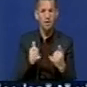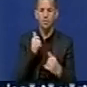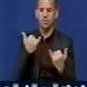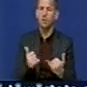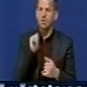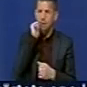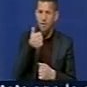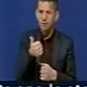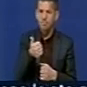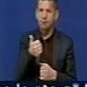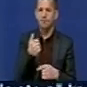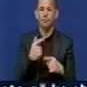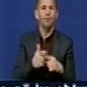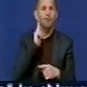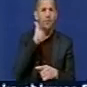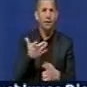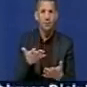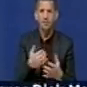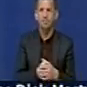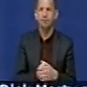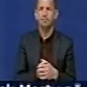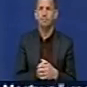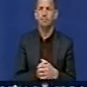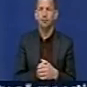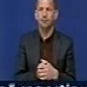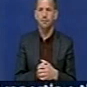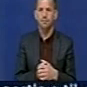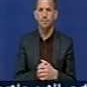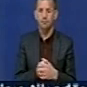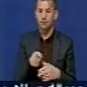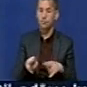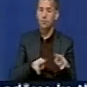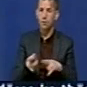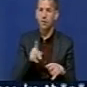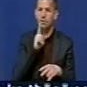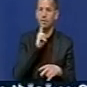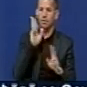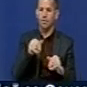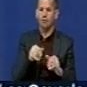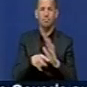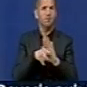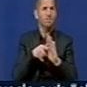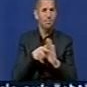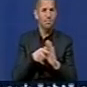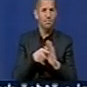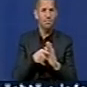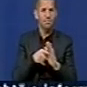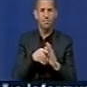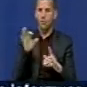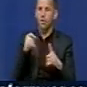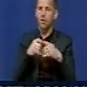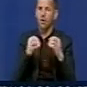nesër, do ta dënojmë edhe pas nesër. Po megjithatë, gjykata është e dëmshme, Këshilli i Sigurimit nuk formon